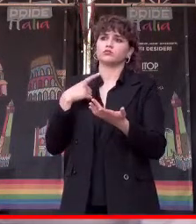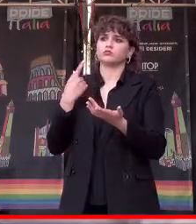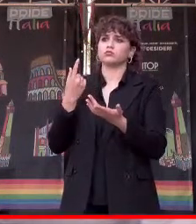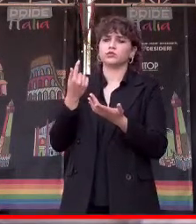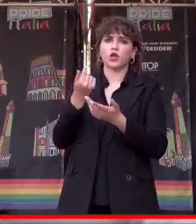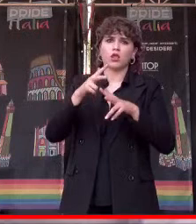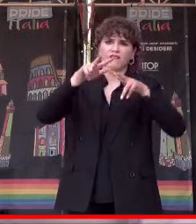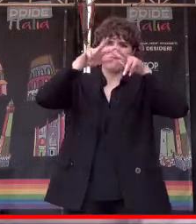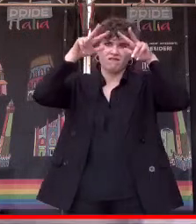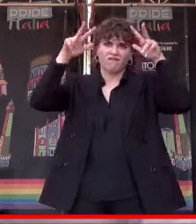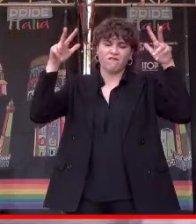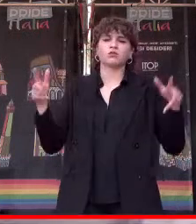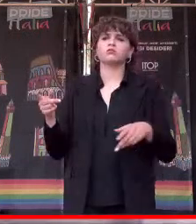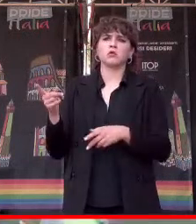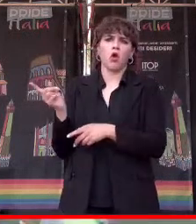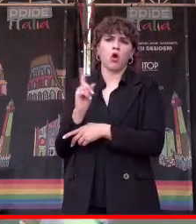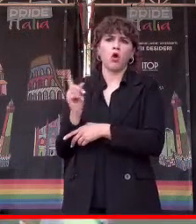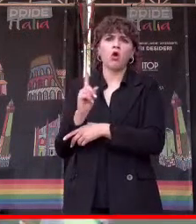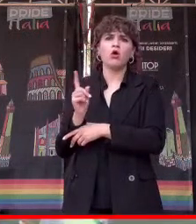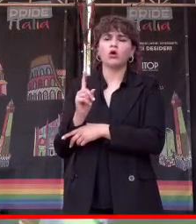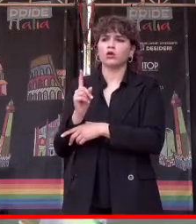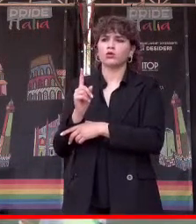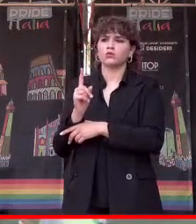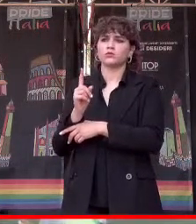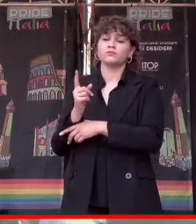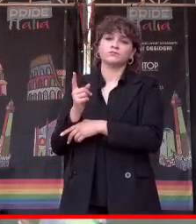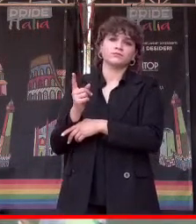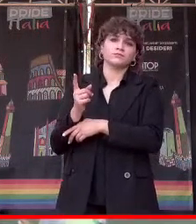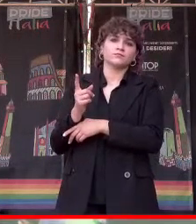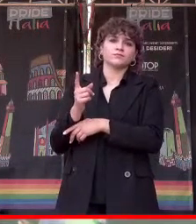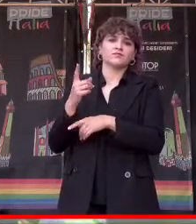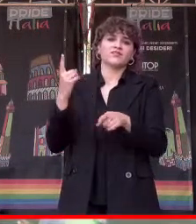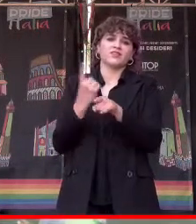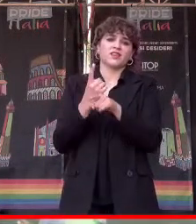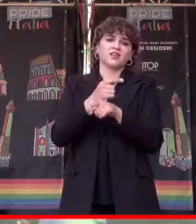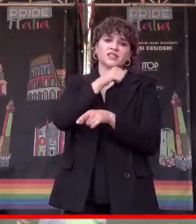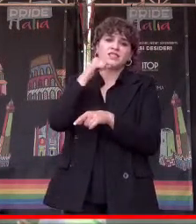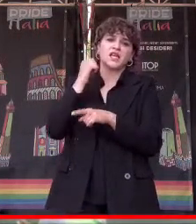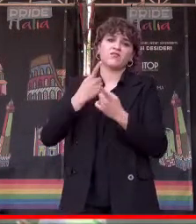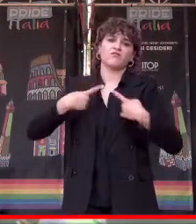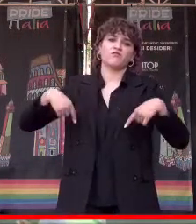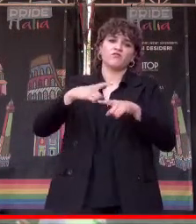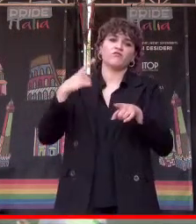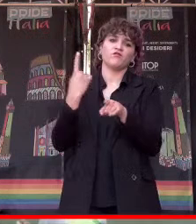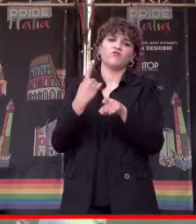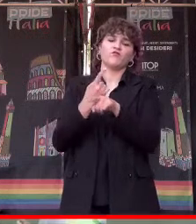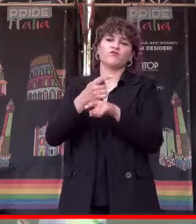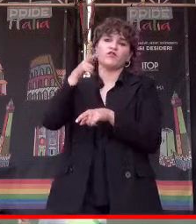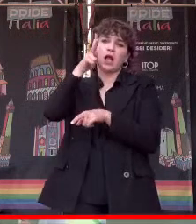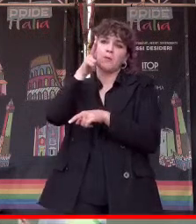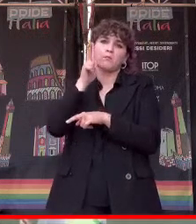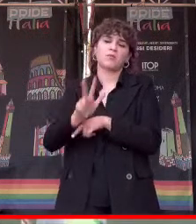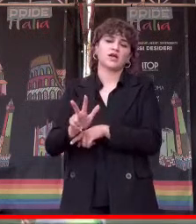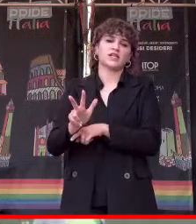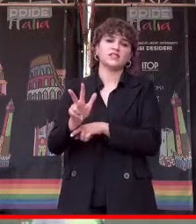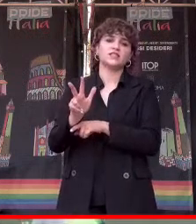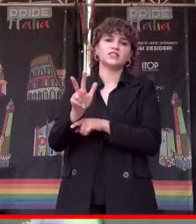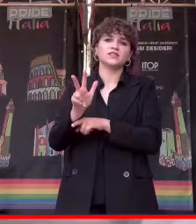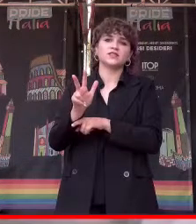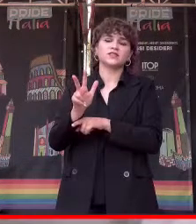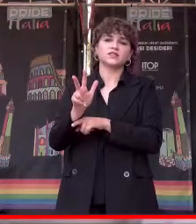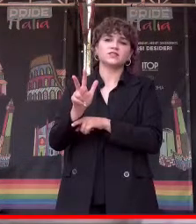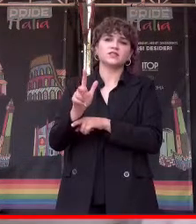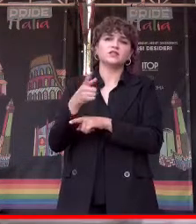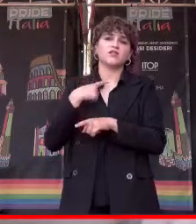parliamo perché di questo cifre... Beh, bisogna essere virtuosi, perché parliamo di soldi pubblici, e quindi bisogna cercare di operare passo